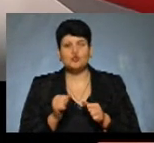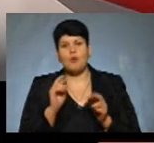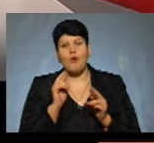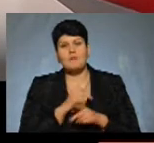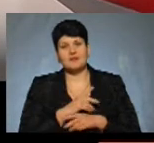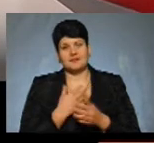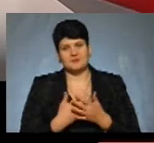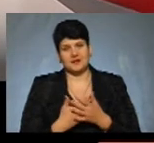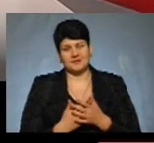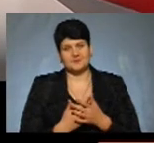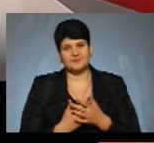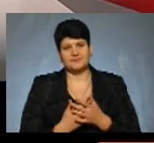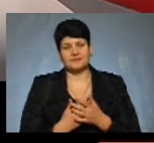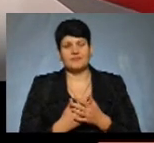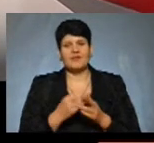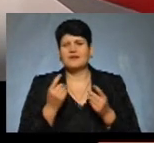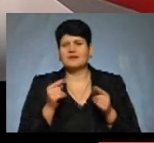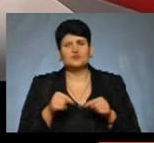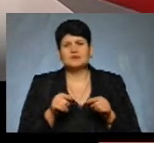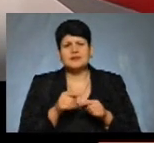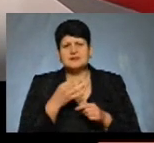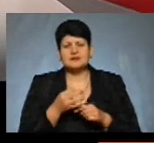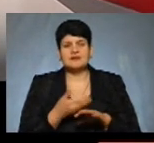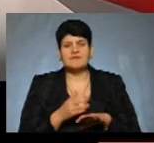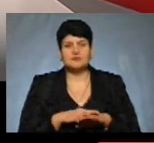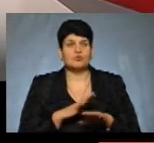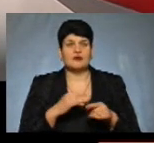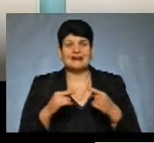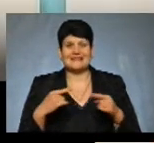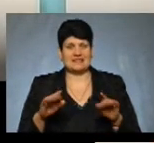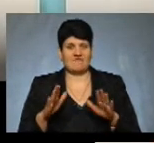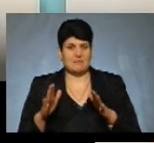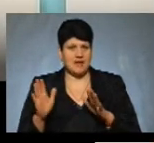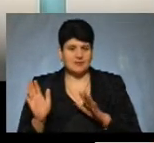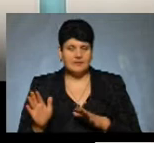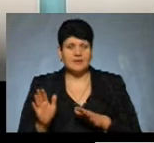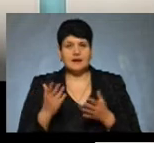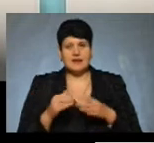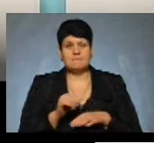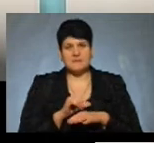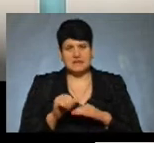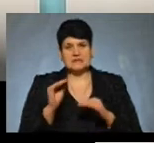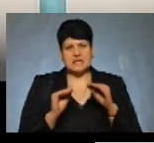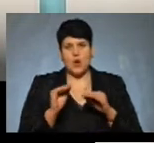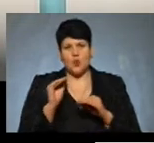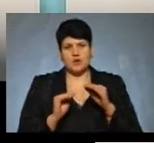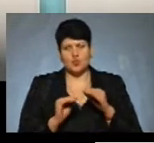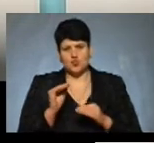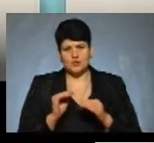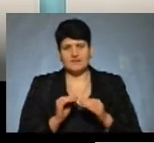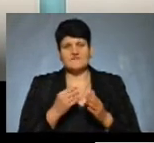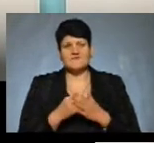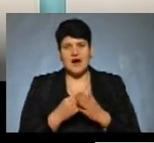це, скажімо, дрібні суми? Так, тяжко сказати, не знаю, бувають по різні випадки, але митниця коригує митну вартість, і